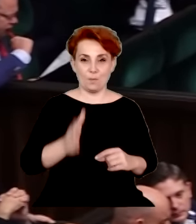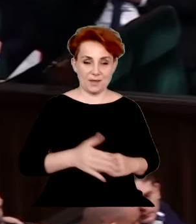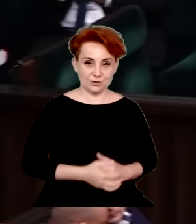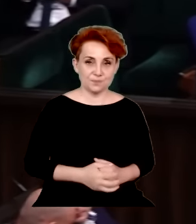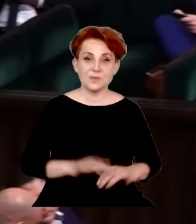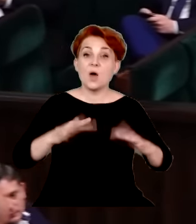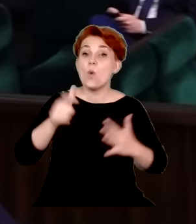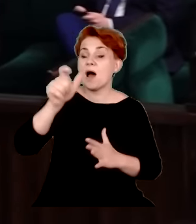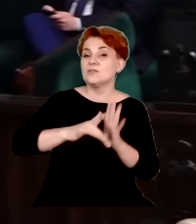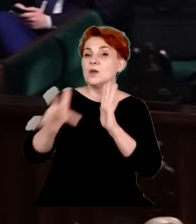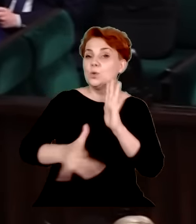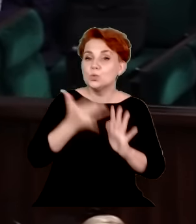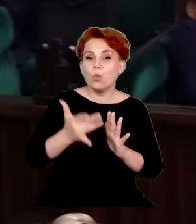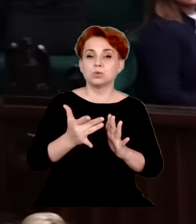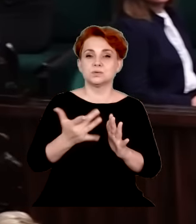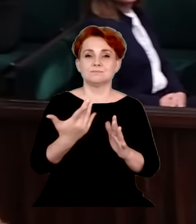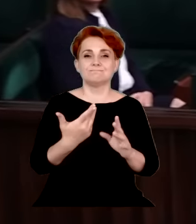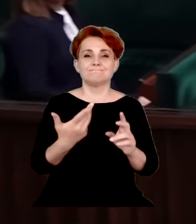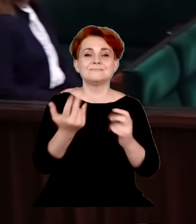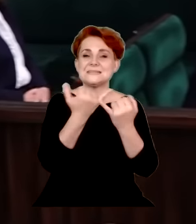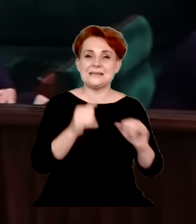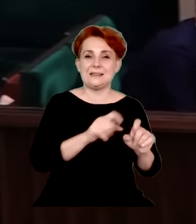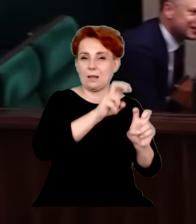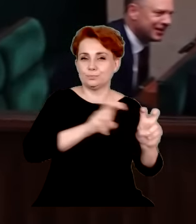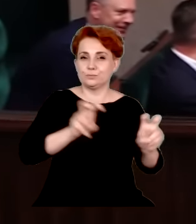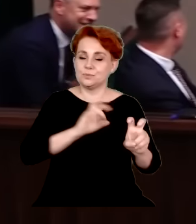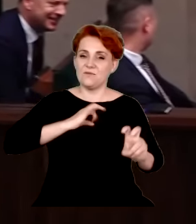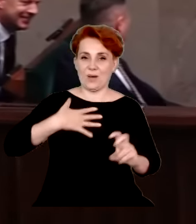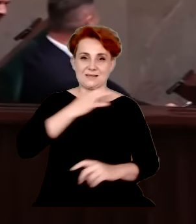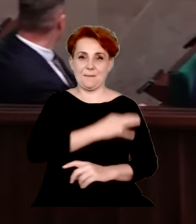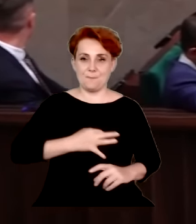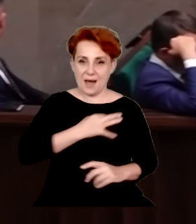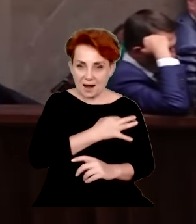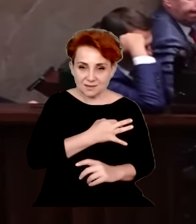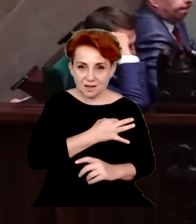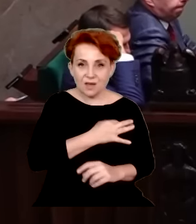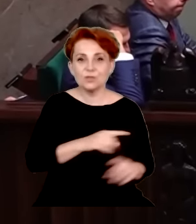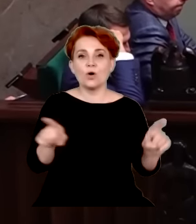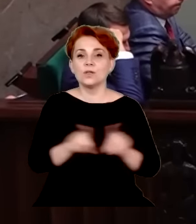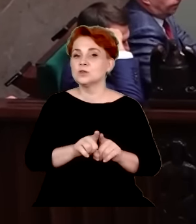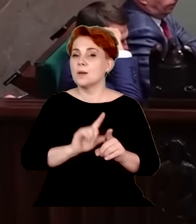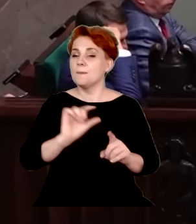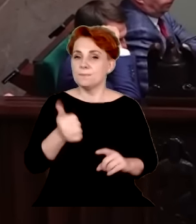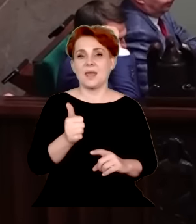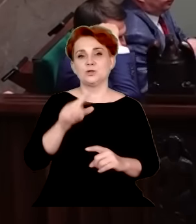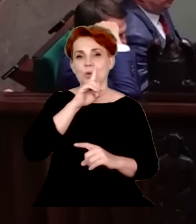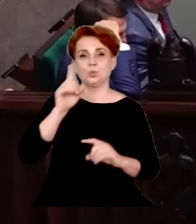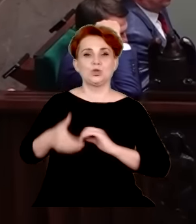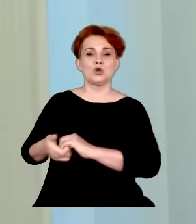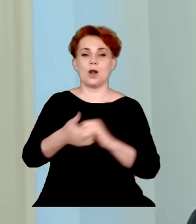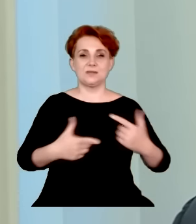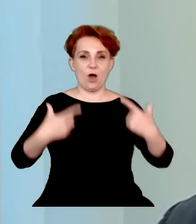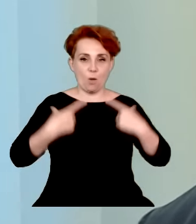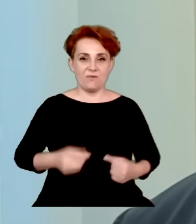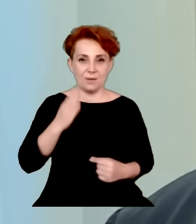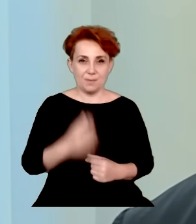Donaldowi Tuskowi ściągać na ławkę rezerwowych zawodników własnej drużyny, miecz Demoklesa dotknąć ma w pierwszej kolejności właśnie ludzi z Koalicji Obywatelskiej. Dotyczyć